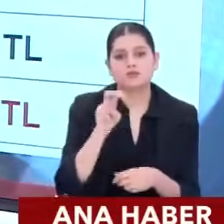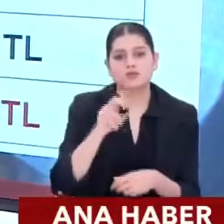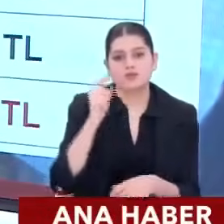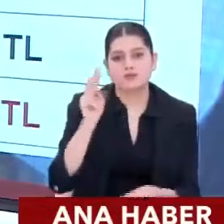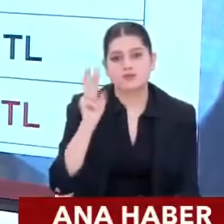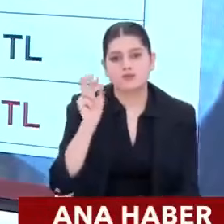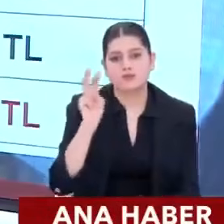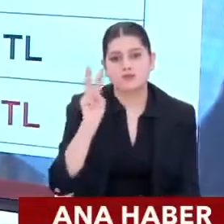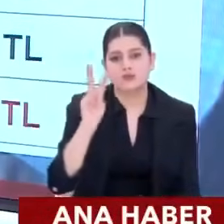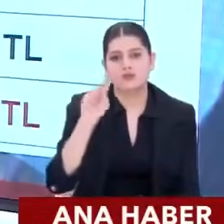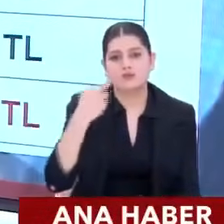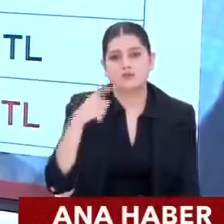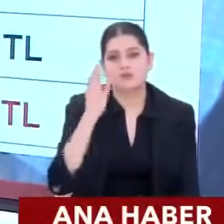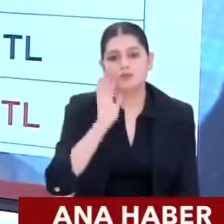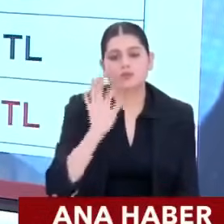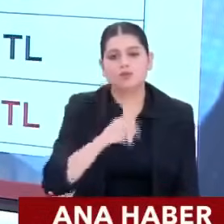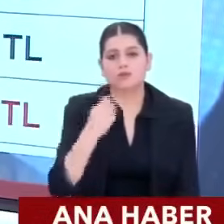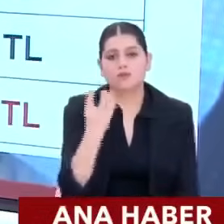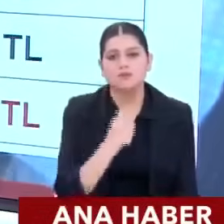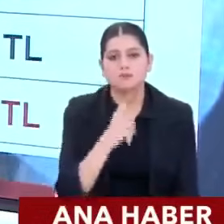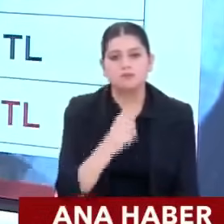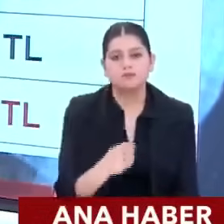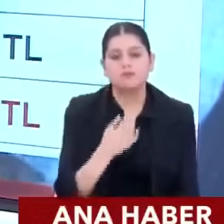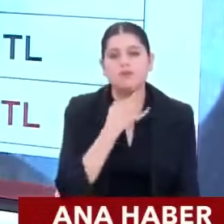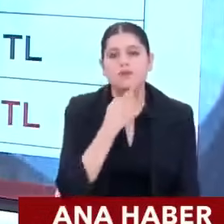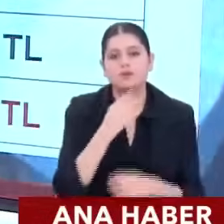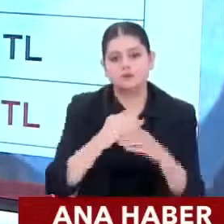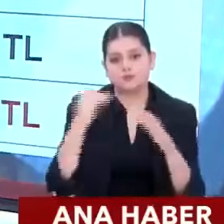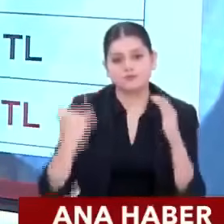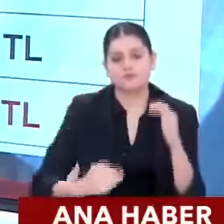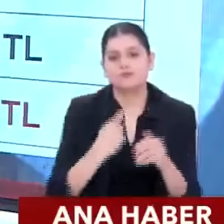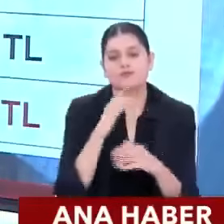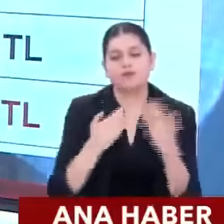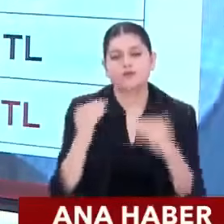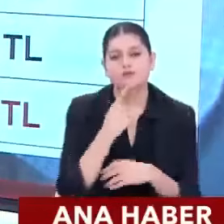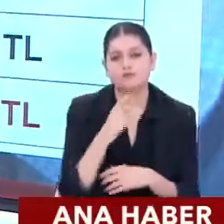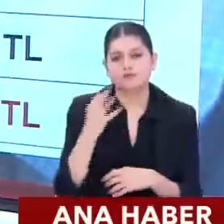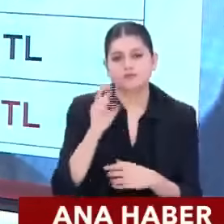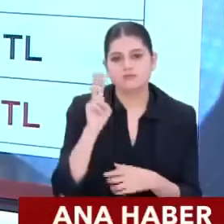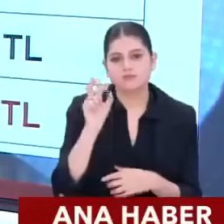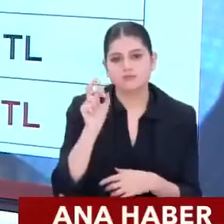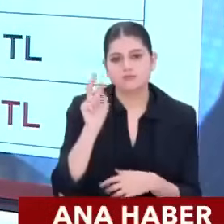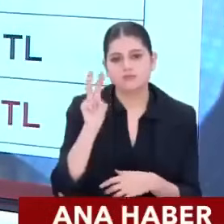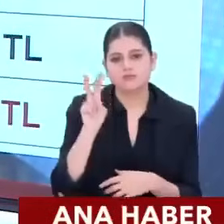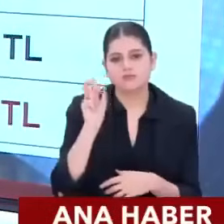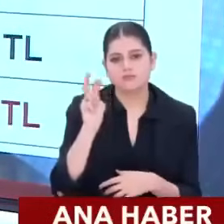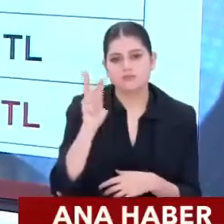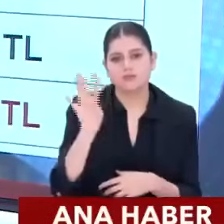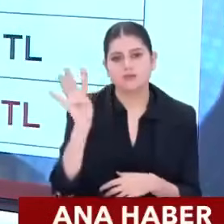2023 29.525 TL alıyor yoksulluk sınırını bilmem kaç lira altında Ocak 2024'te